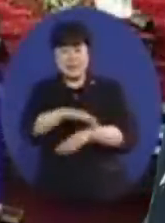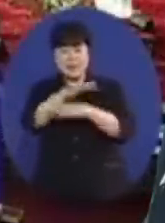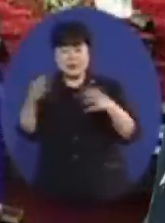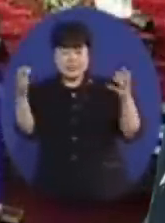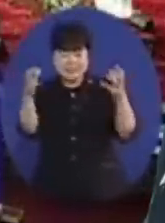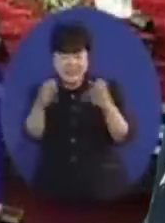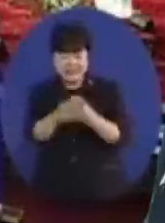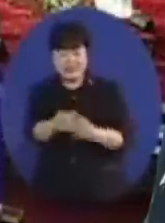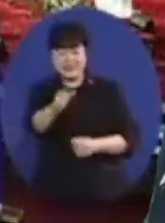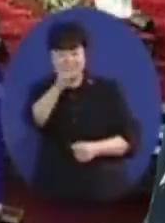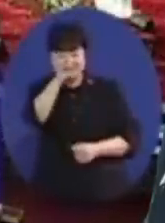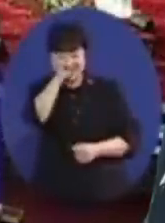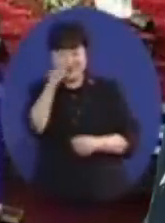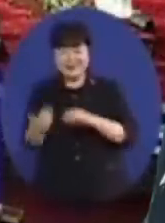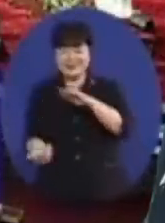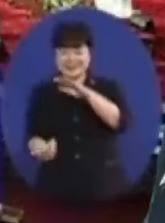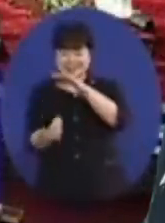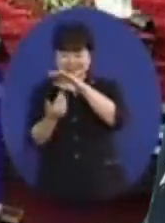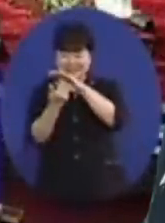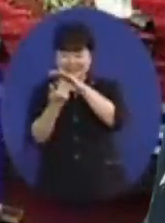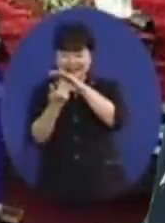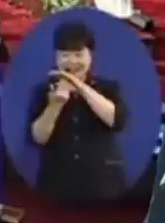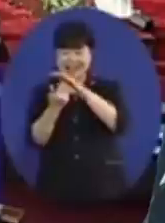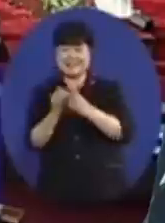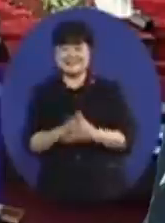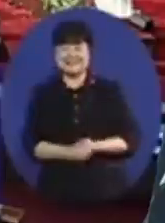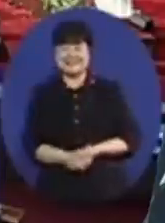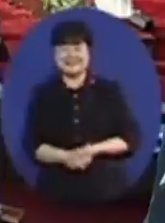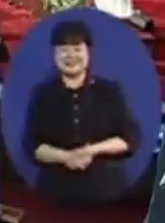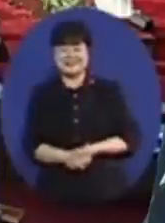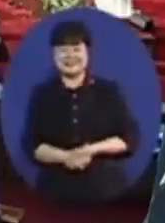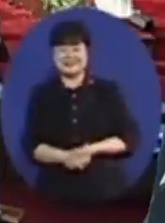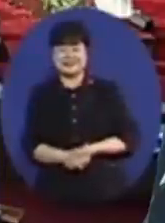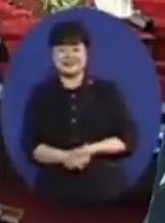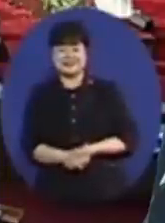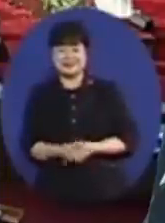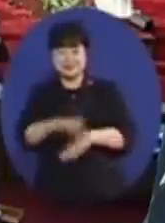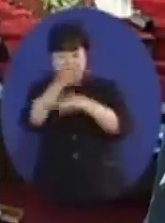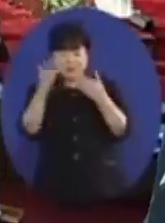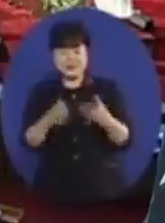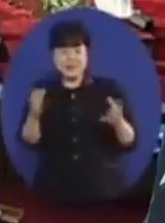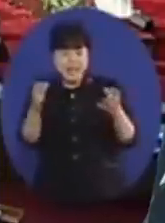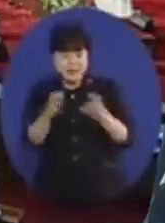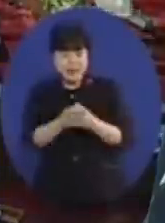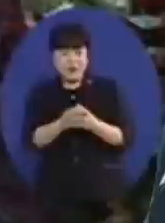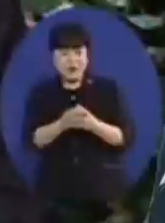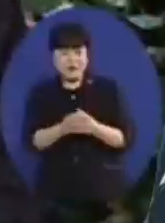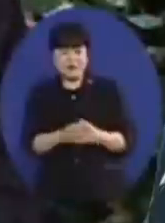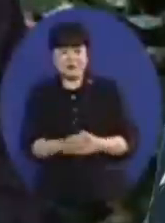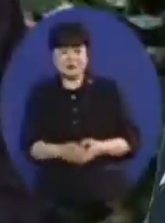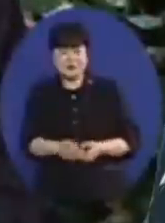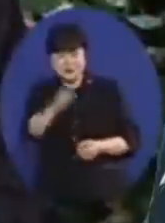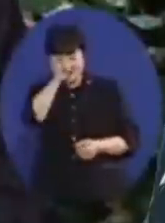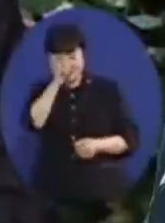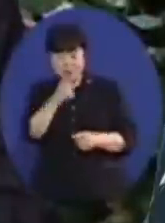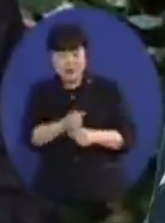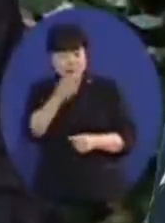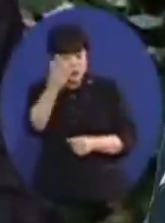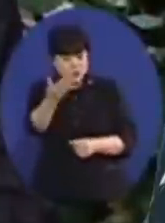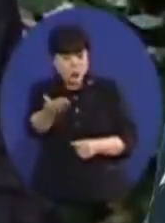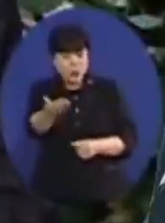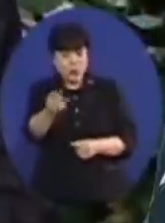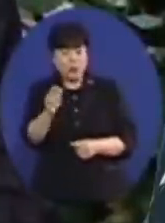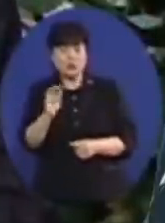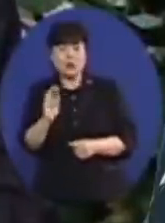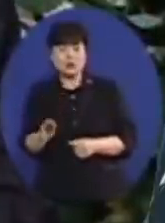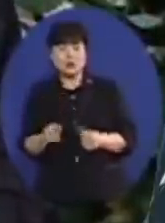모든 것이 합리하여 선을 이루느니라 모든 하는 일마다 하나님이 합동하여 선하게 만들어 주신다